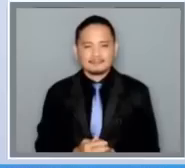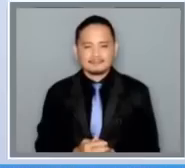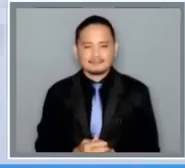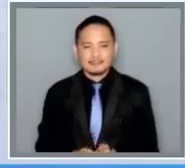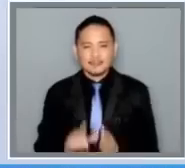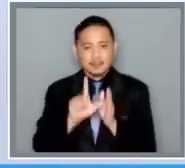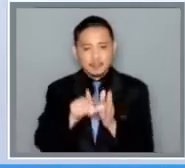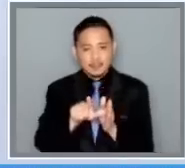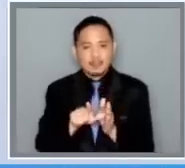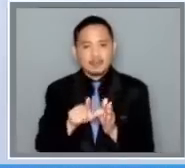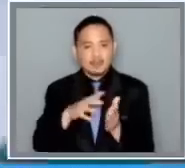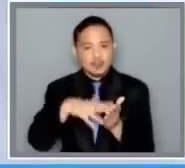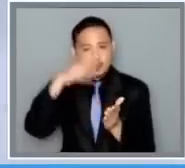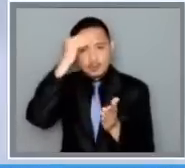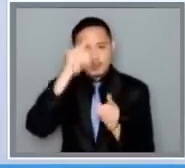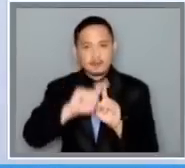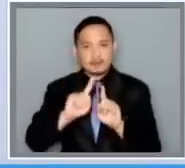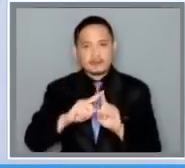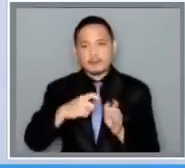presyo.